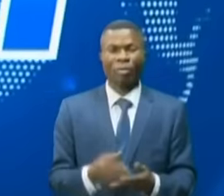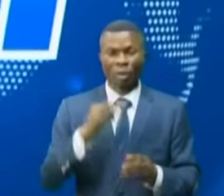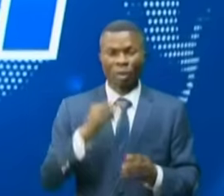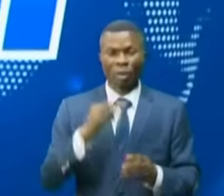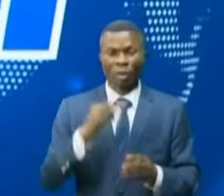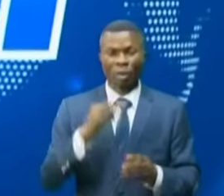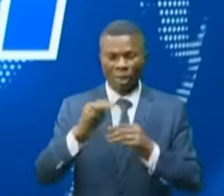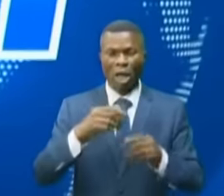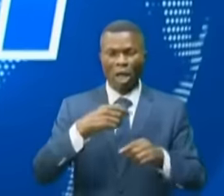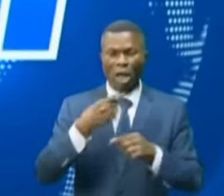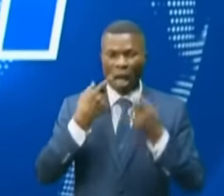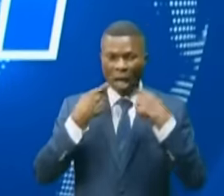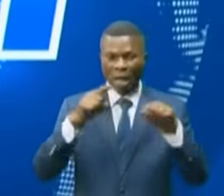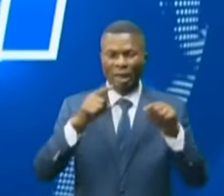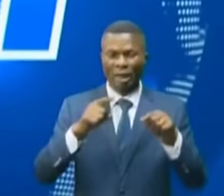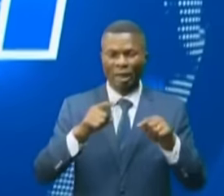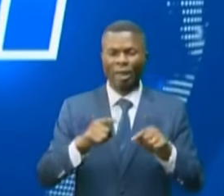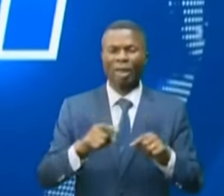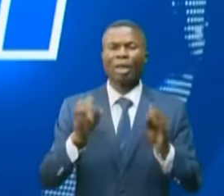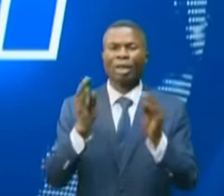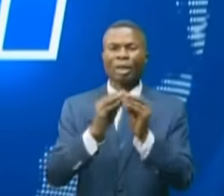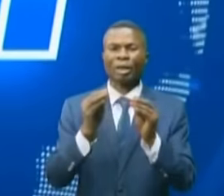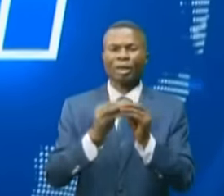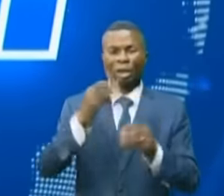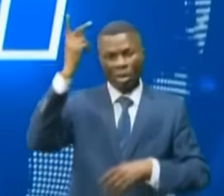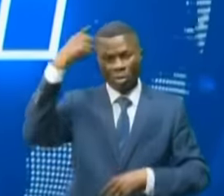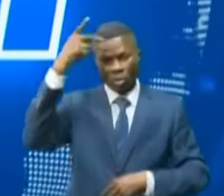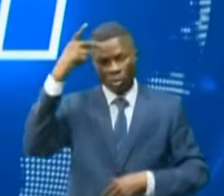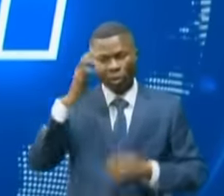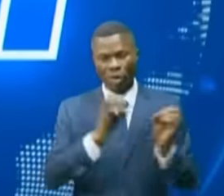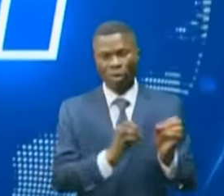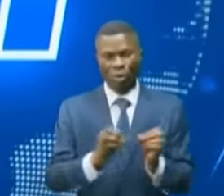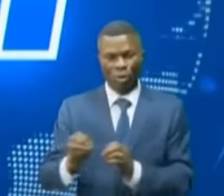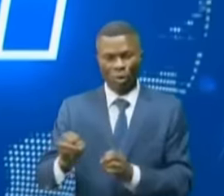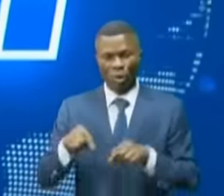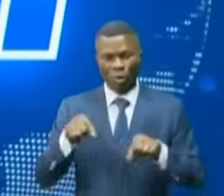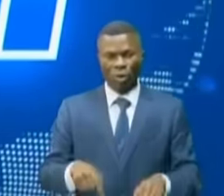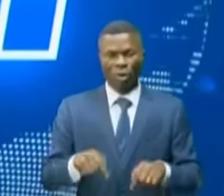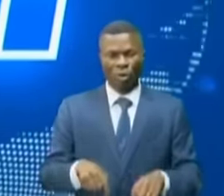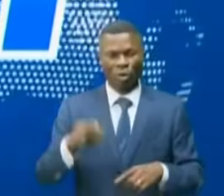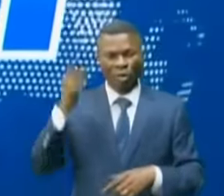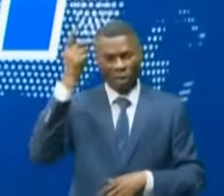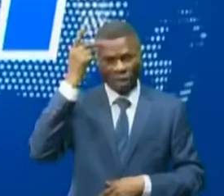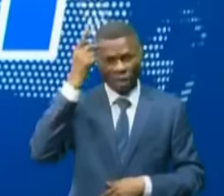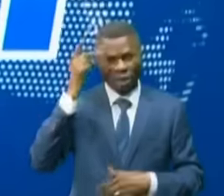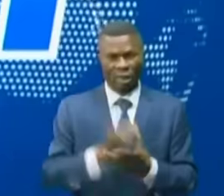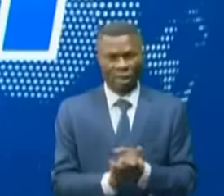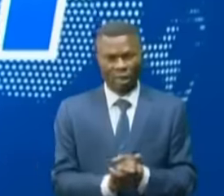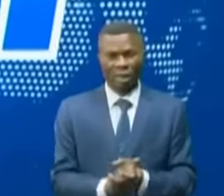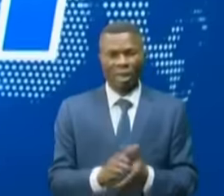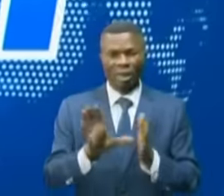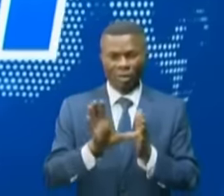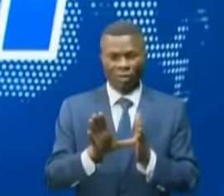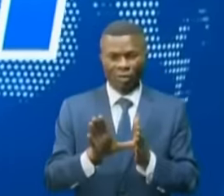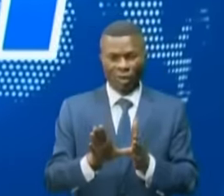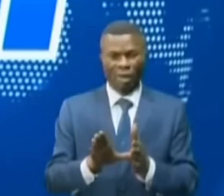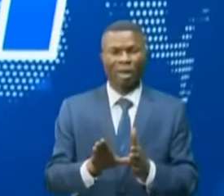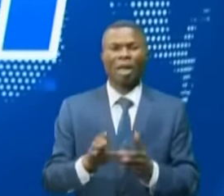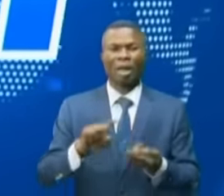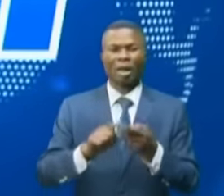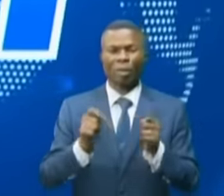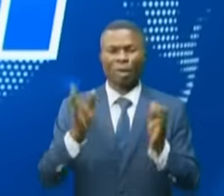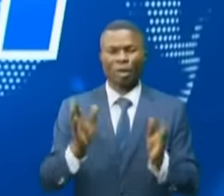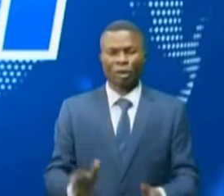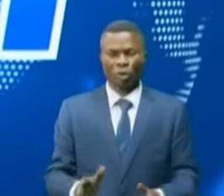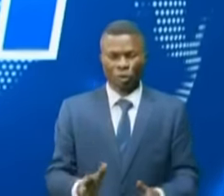message a été lancé au cours d'une matinée politique organisée aujourd'hui à Kinshasa. C'est un reportage d'Anastasie